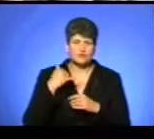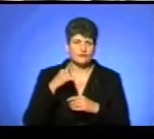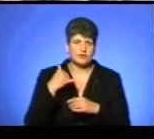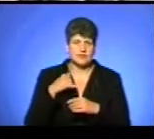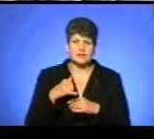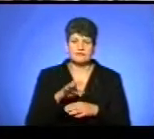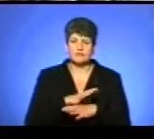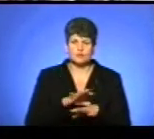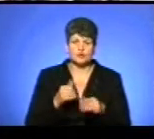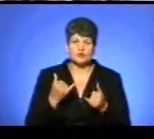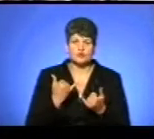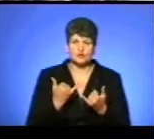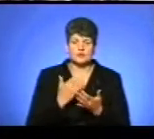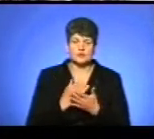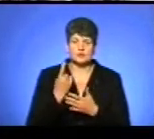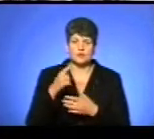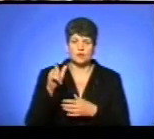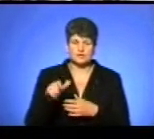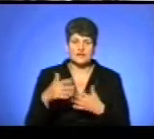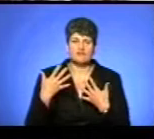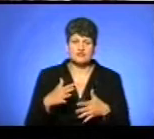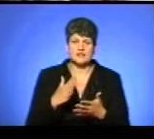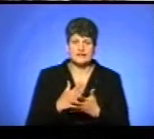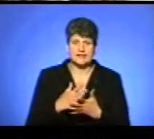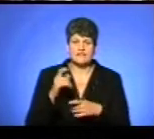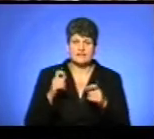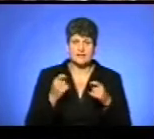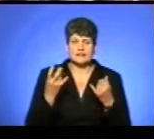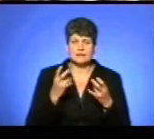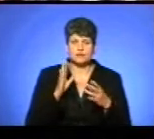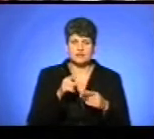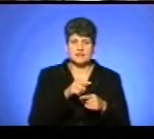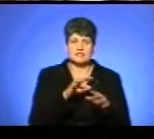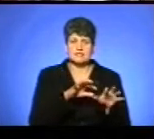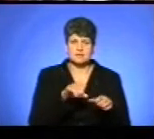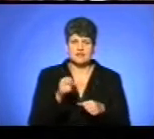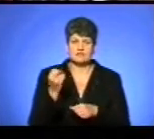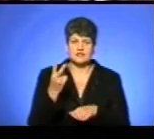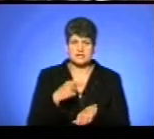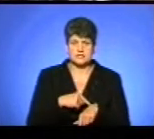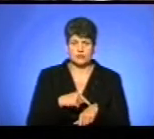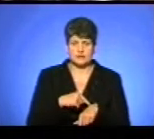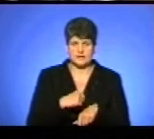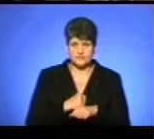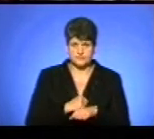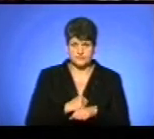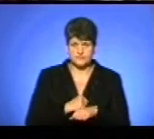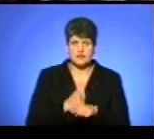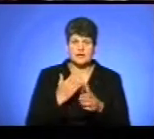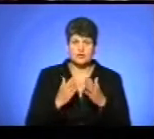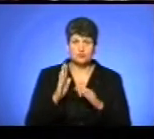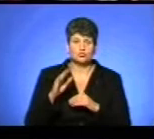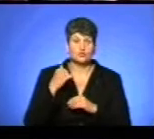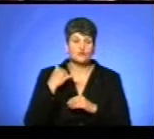є одна людина, яка є на фестивалі вже, і треба буде її забрати в 12-й годині. Тобто, якщо будуть